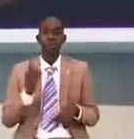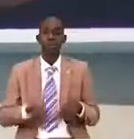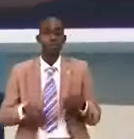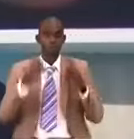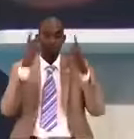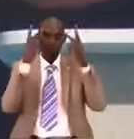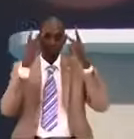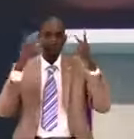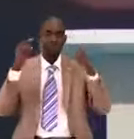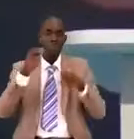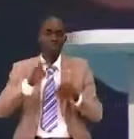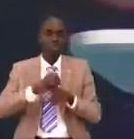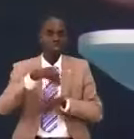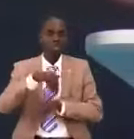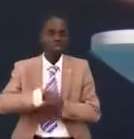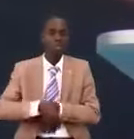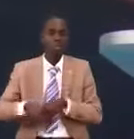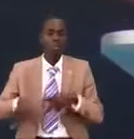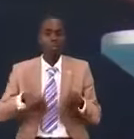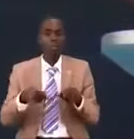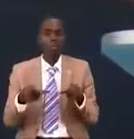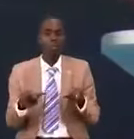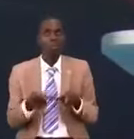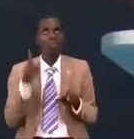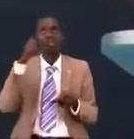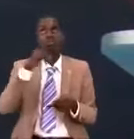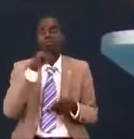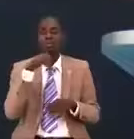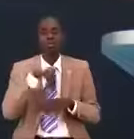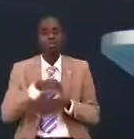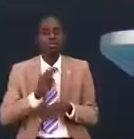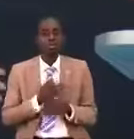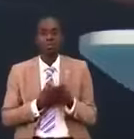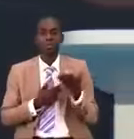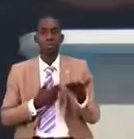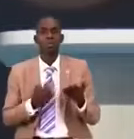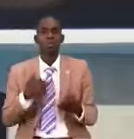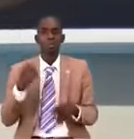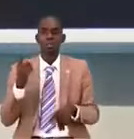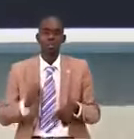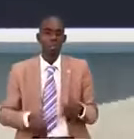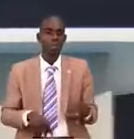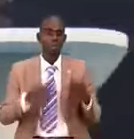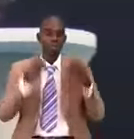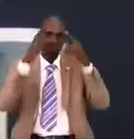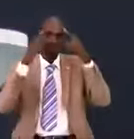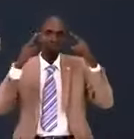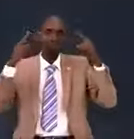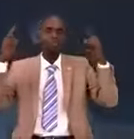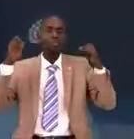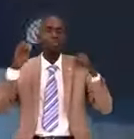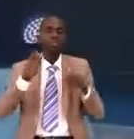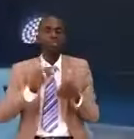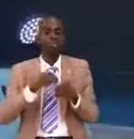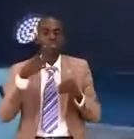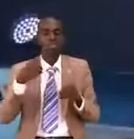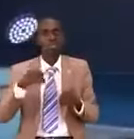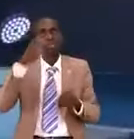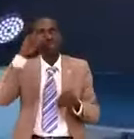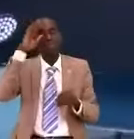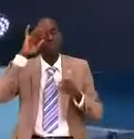dans le couvent de l'herboriste là-bas il nous a pas envoyé là-bas pour faire que ce soit avec eux